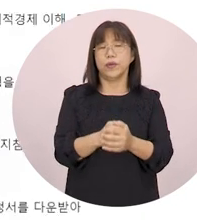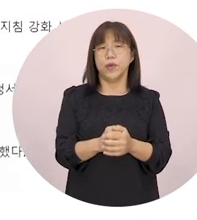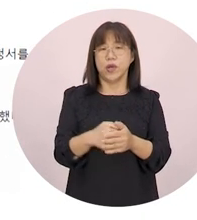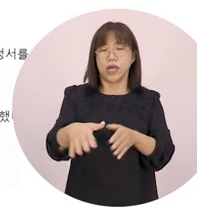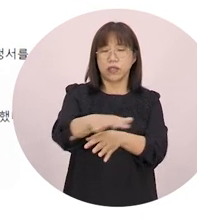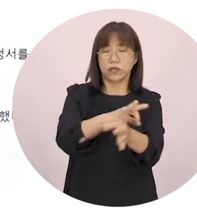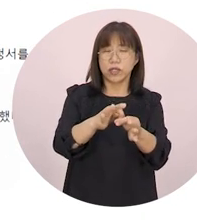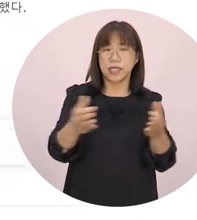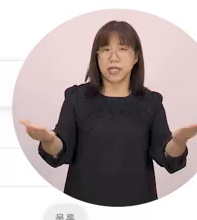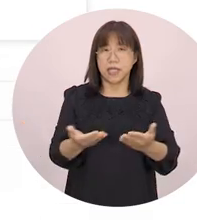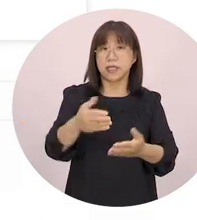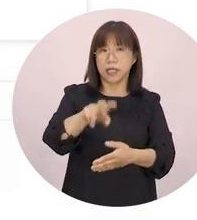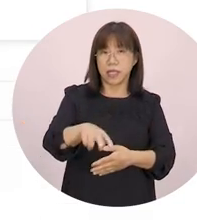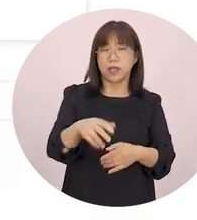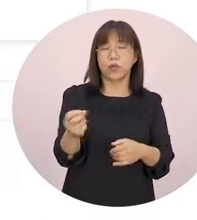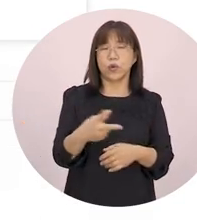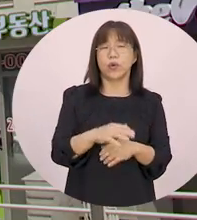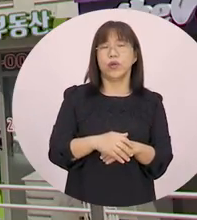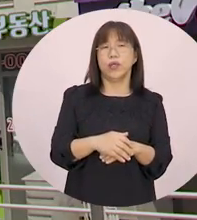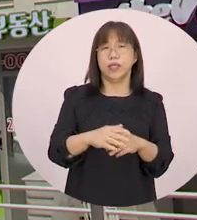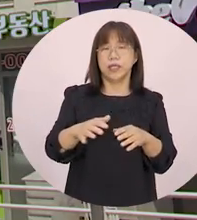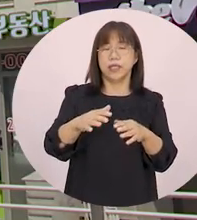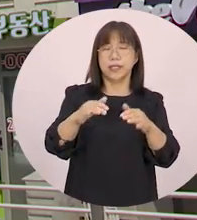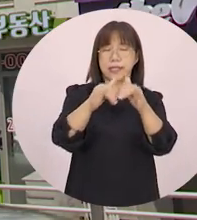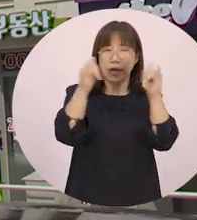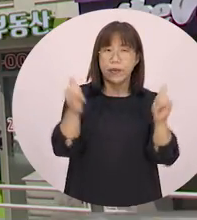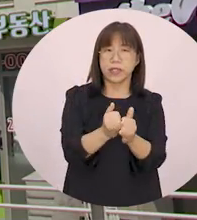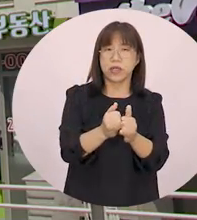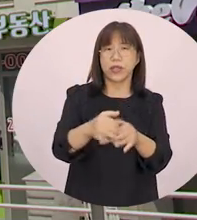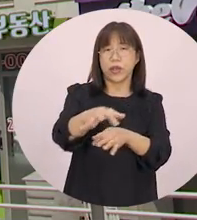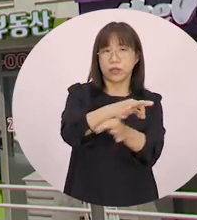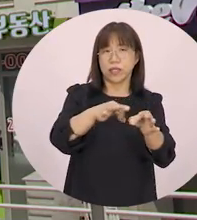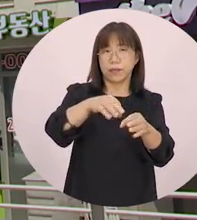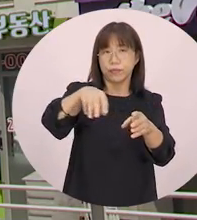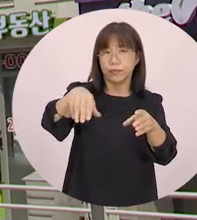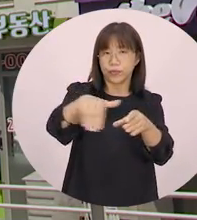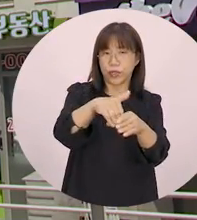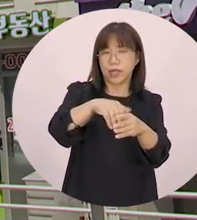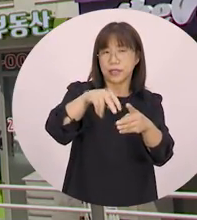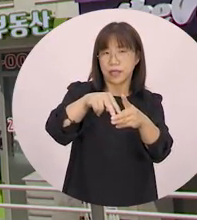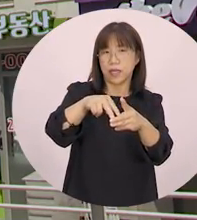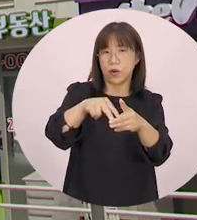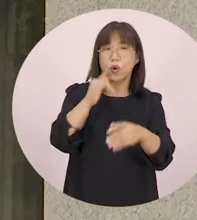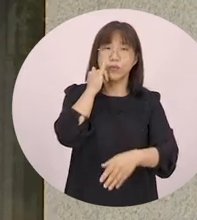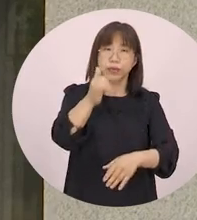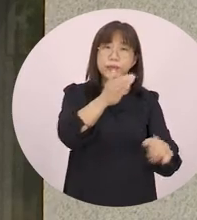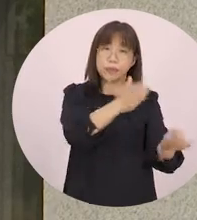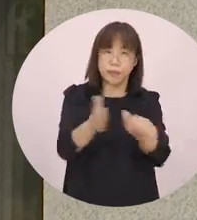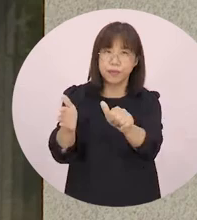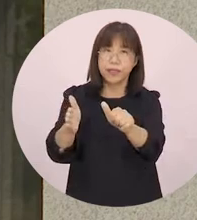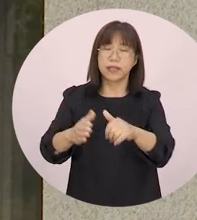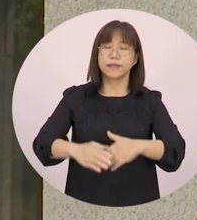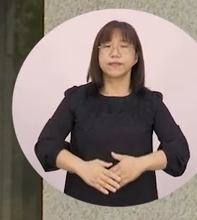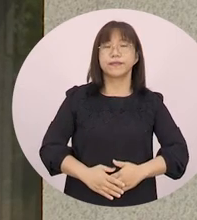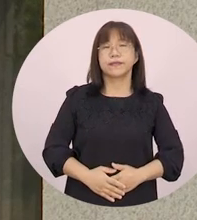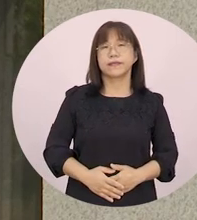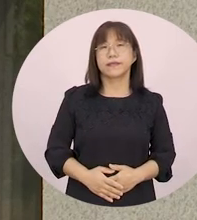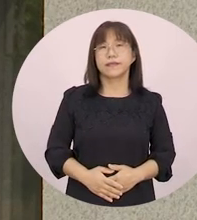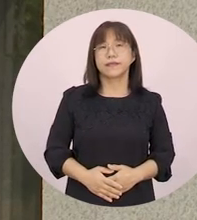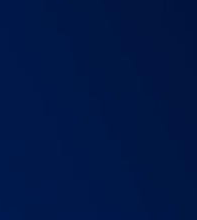경제통합지원센터 홈페이지나 강서구청 일자리정책과 강서구 사회적 경제통합지원센터로 문의하면 됩니다.